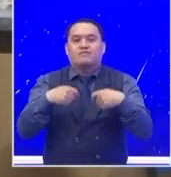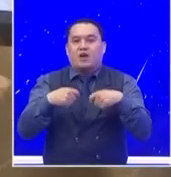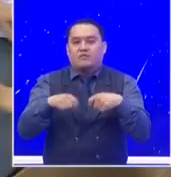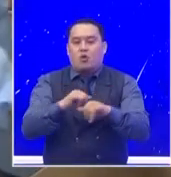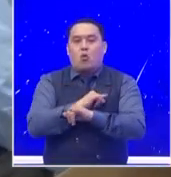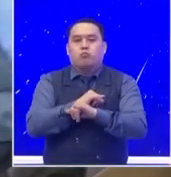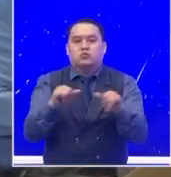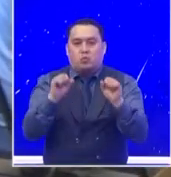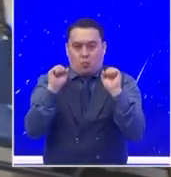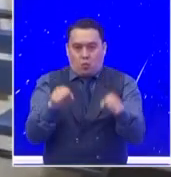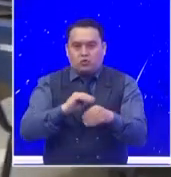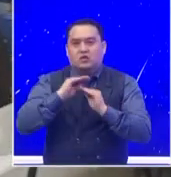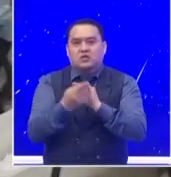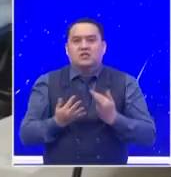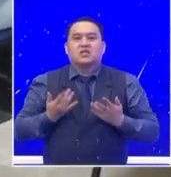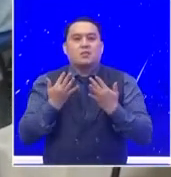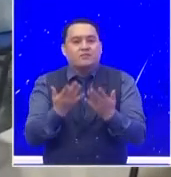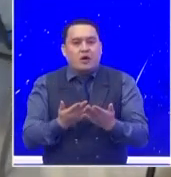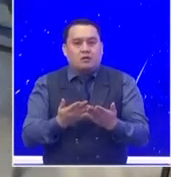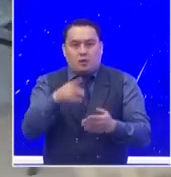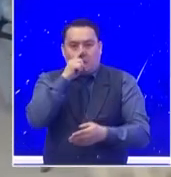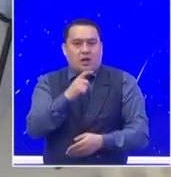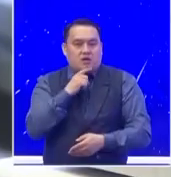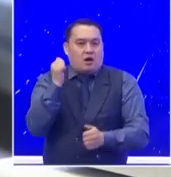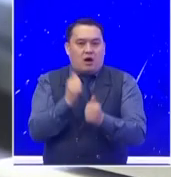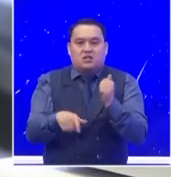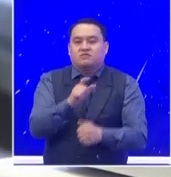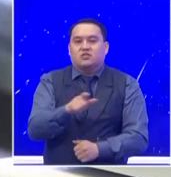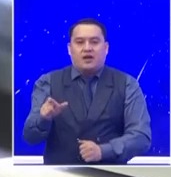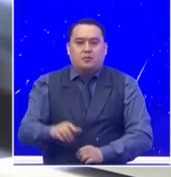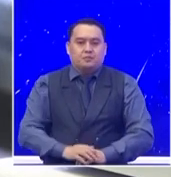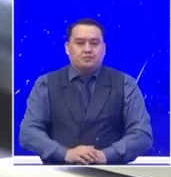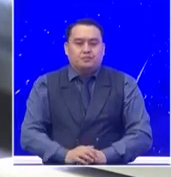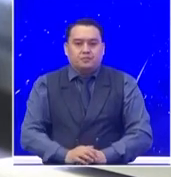возросший спрос на маски. Это остается загадкой для каждого казахстанца.